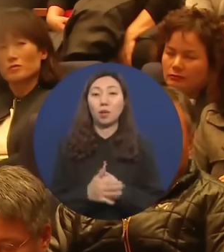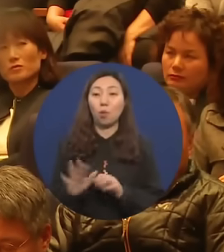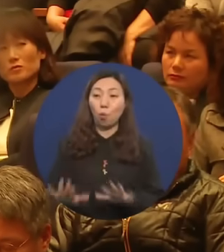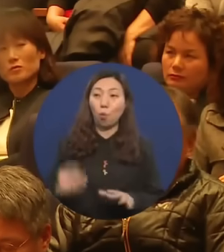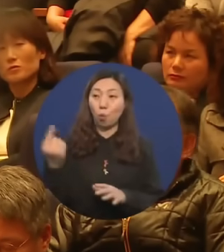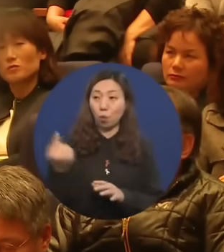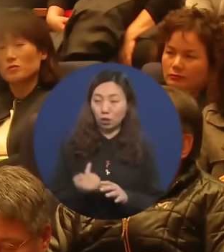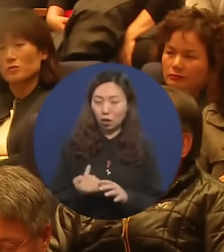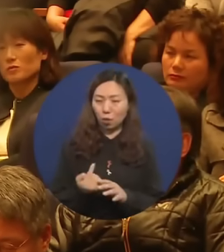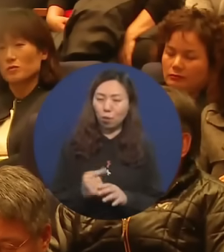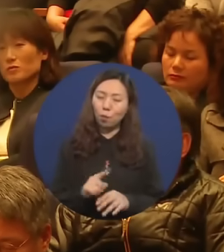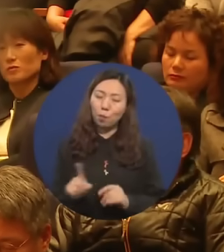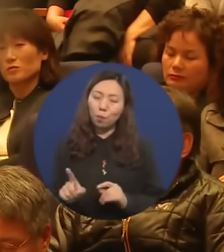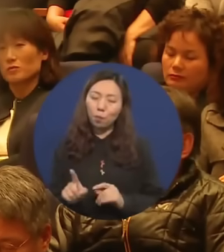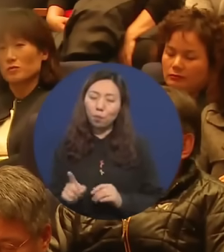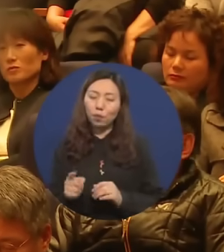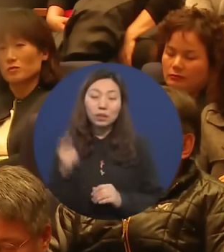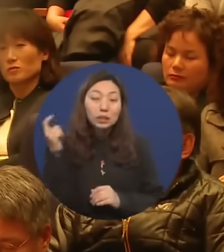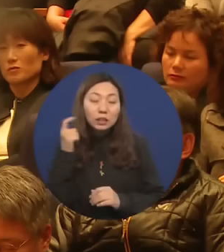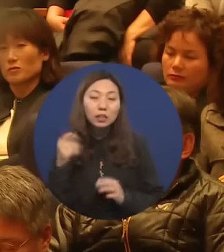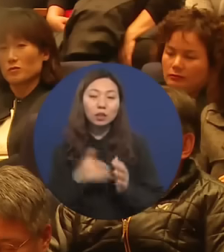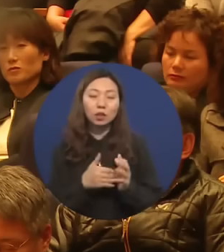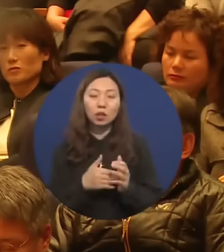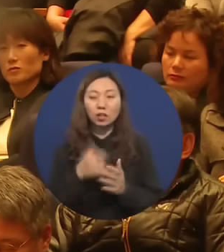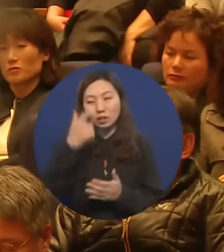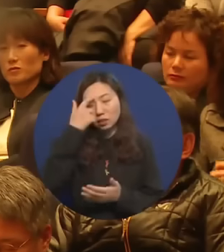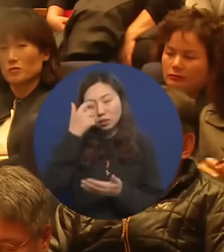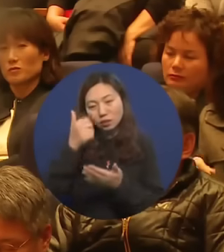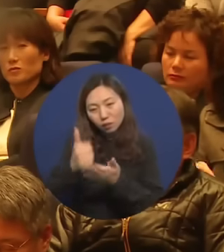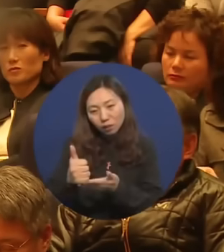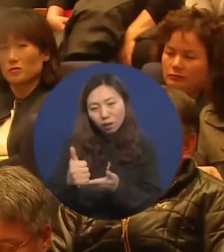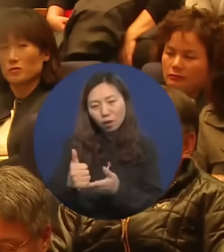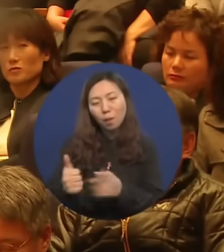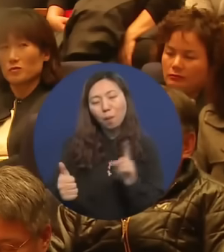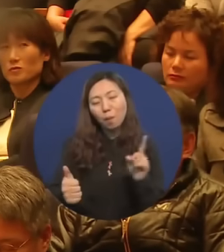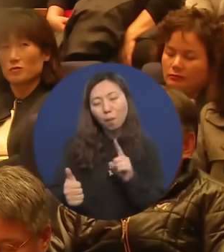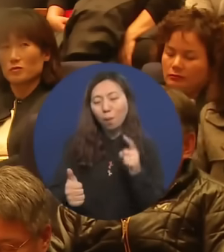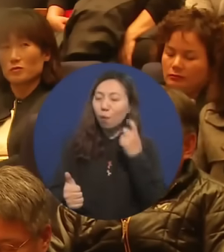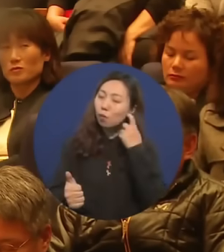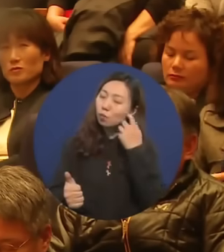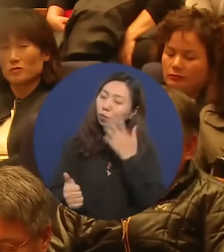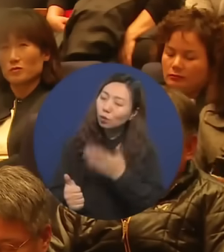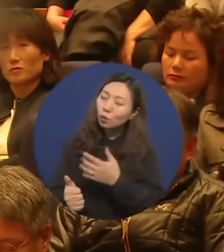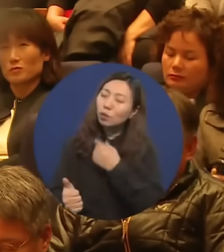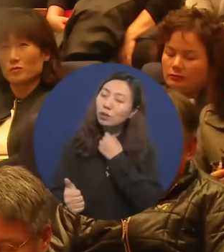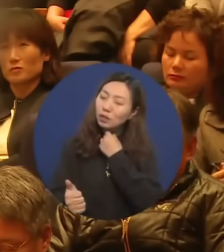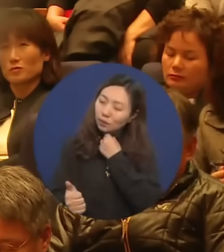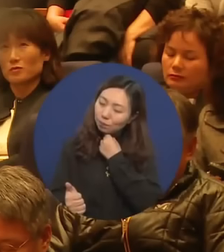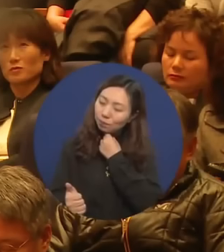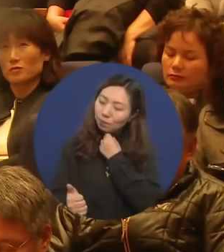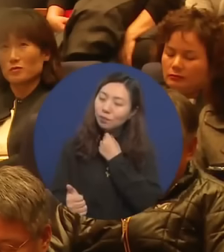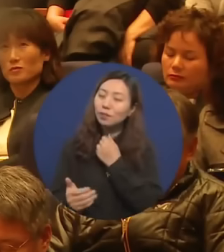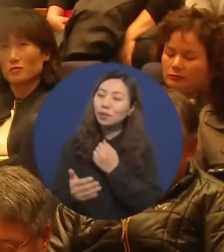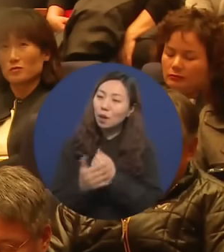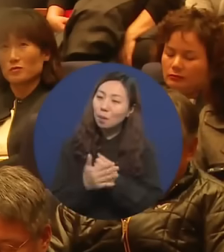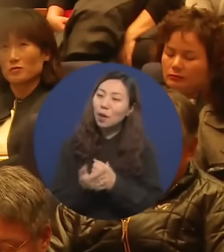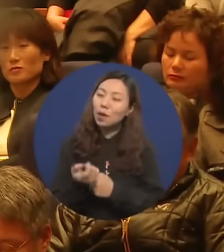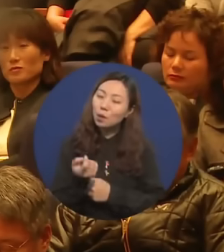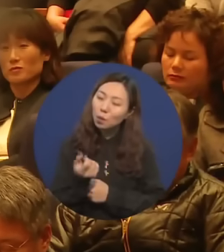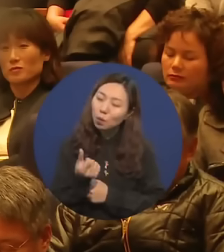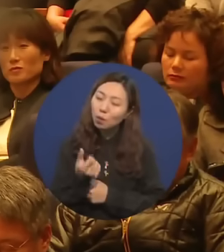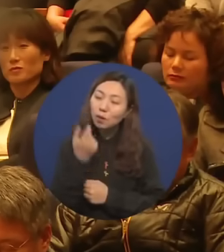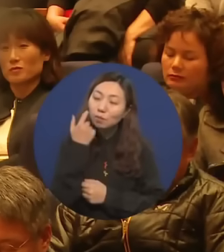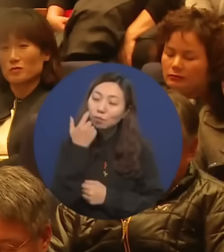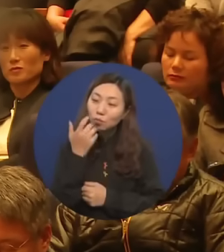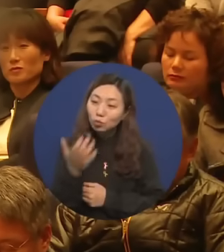이 뭔가 그 스님에게 저도 한 뭔가를 한번 질문해 보고자 해서 사소한 질문을